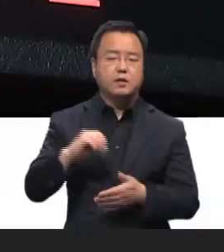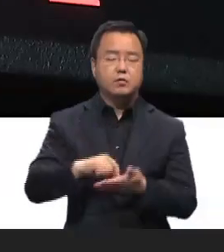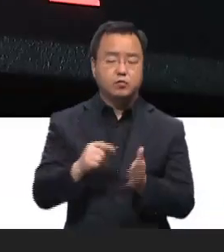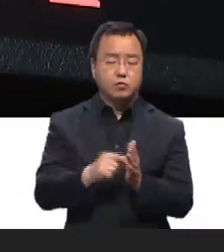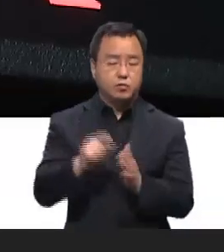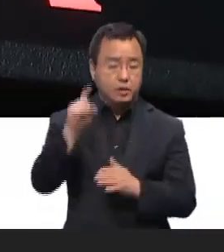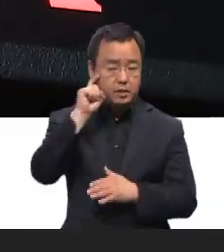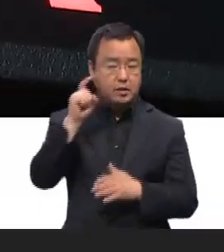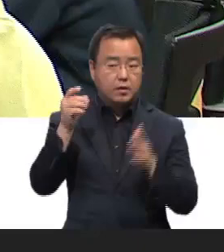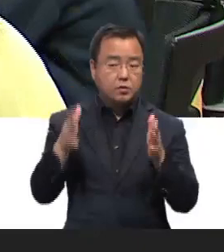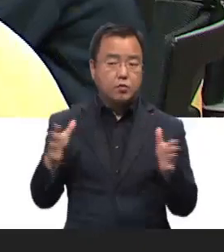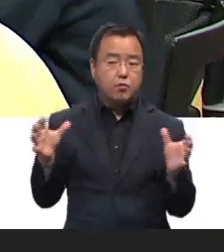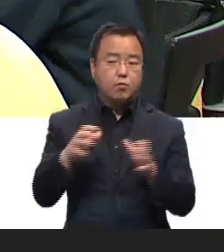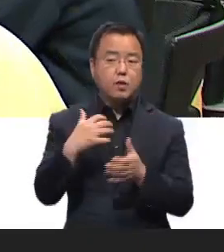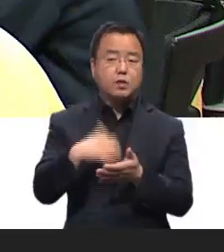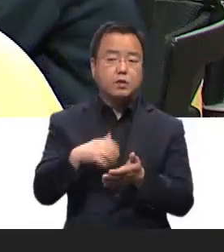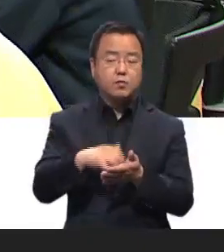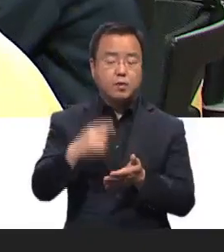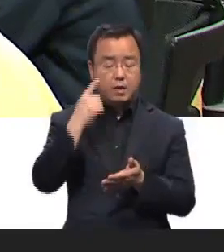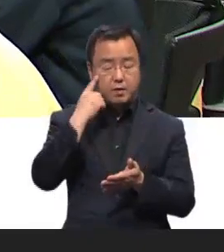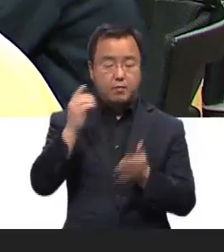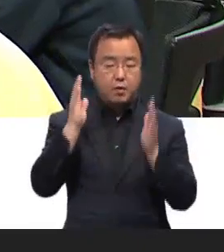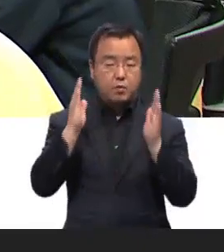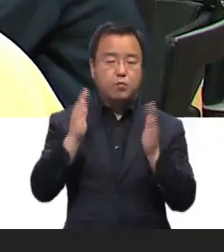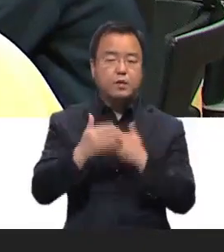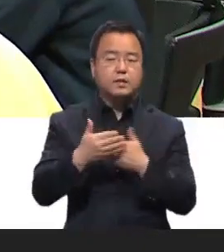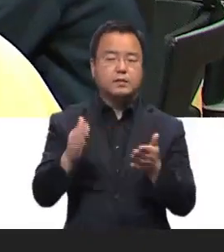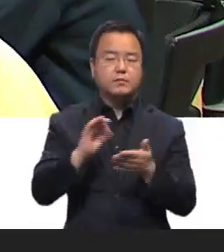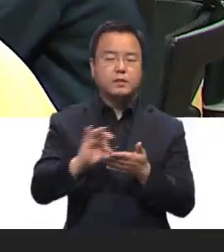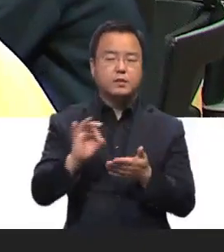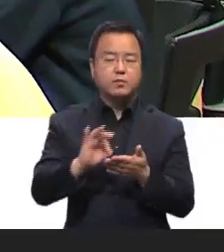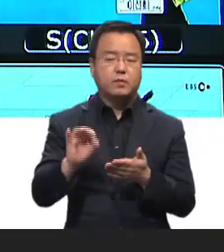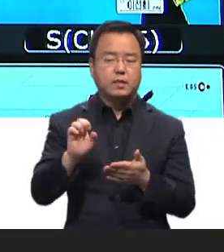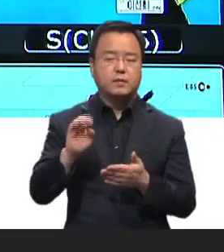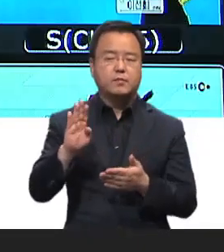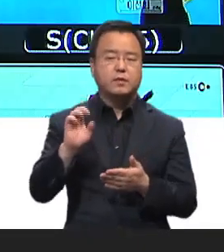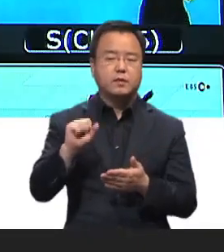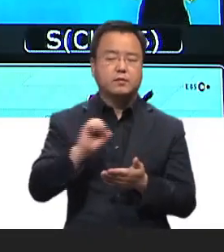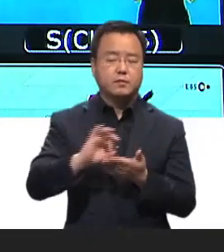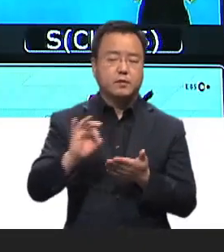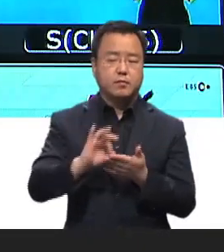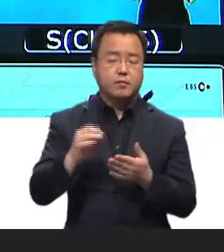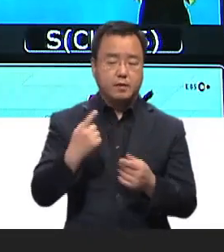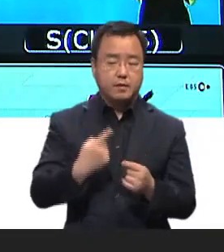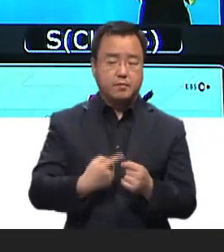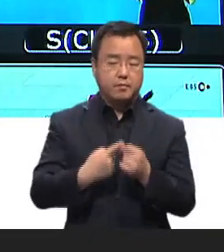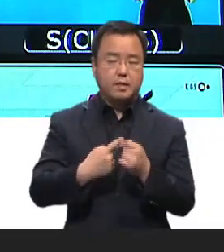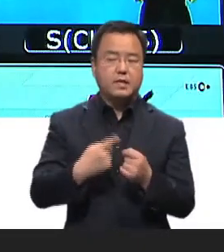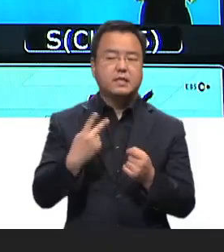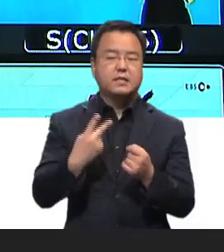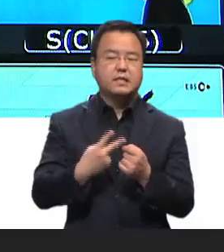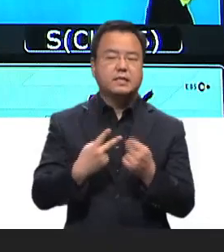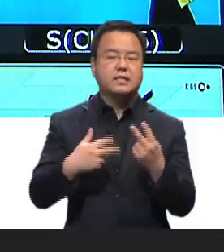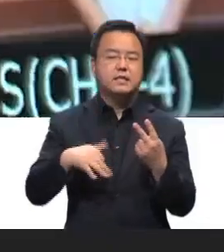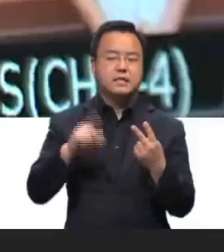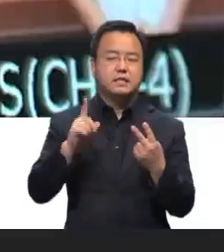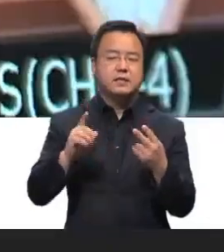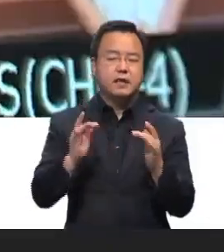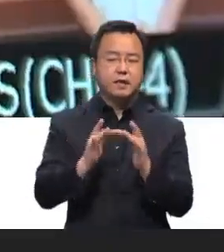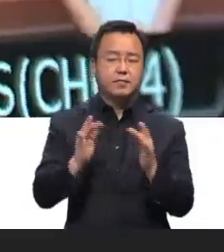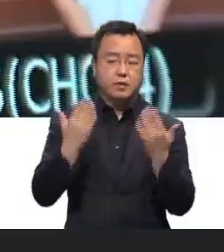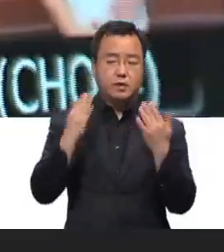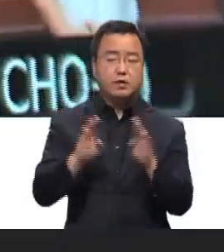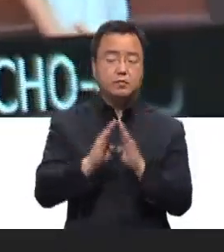해봤거든요 그랬더니 입에서 온라인 클래스를 이용한 학생들이 b 중에 가장 컸던 날이 2차 온라인 걍 날인데 4 이때